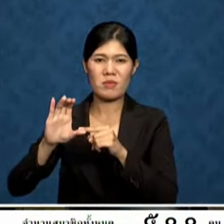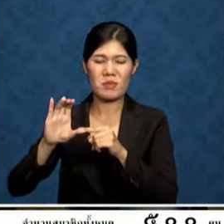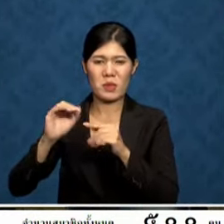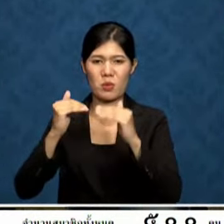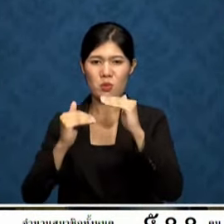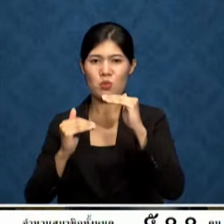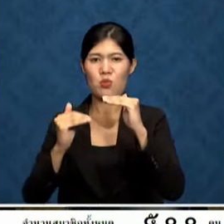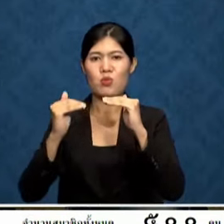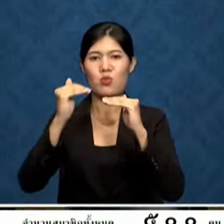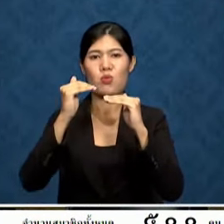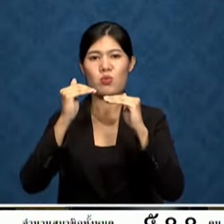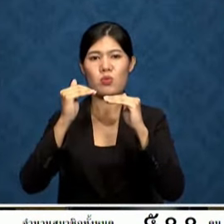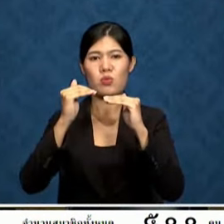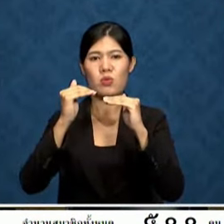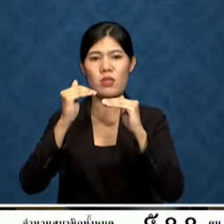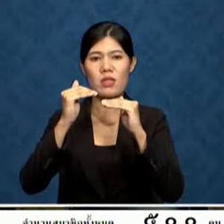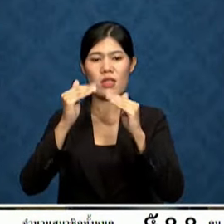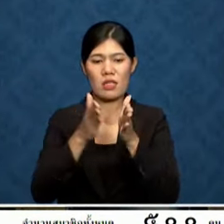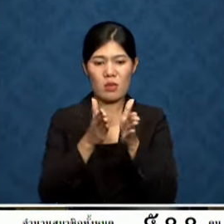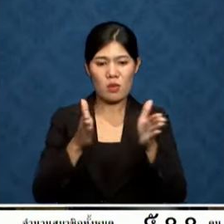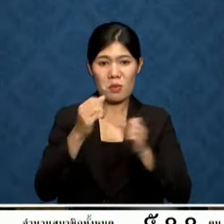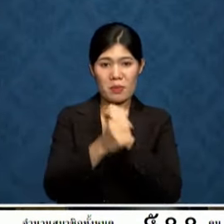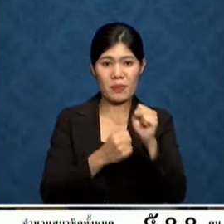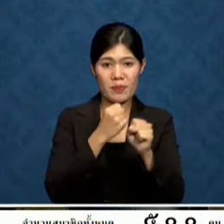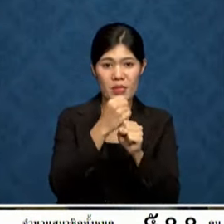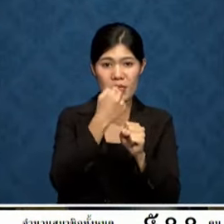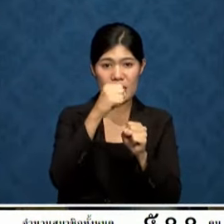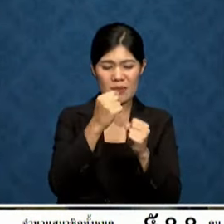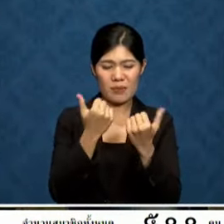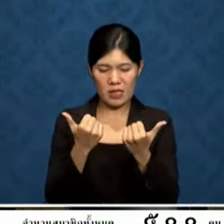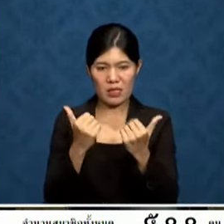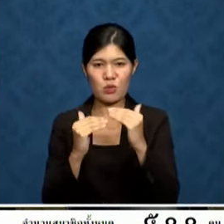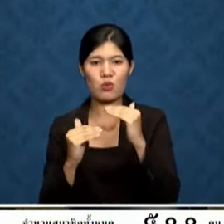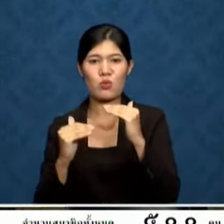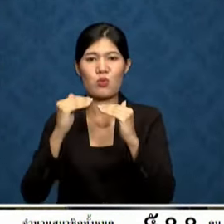ที่สุดในรอบ 10ปีเลยทีเดียวนะครับ